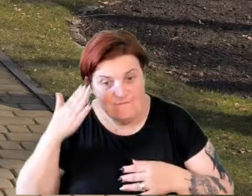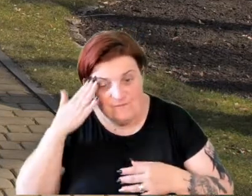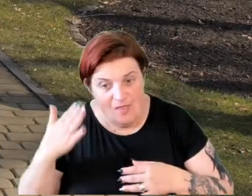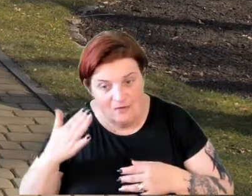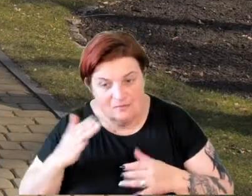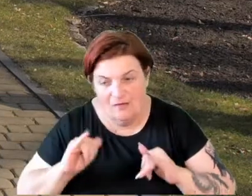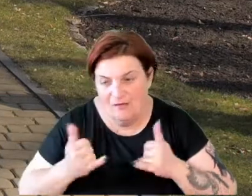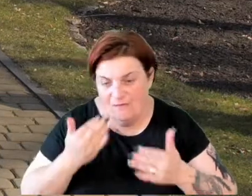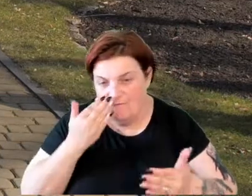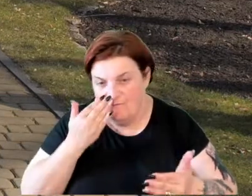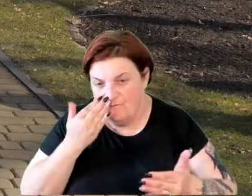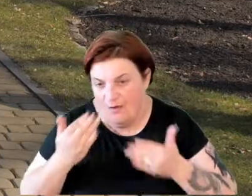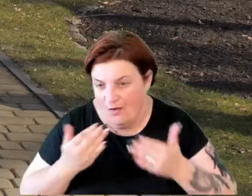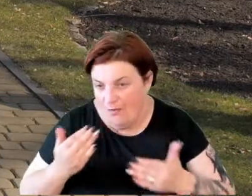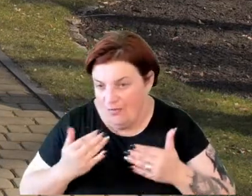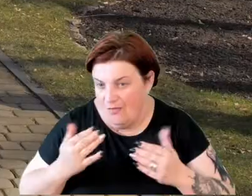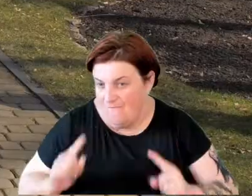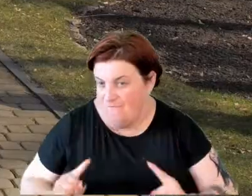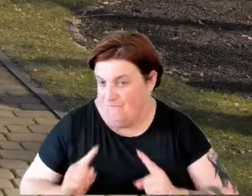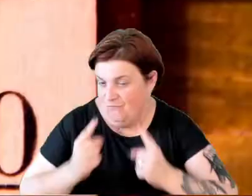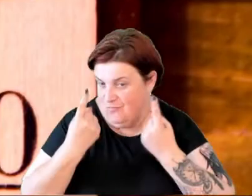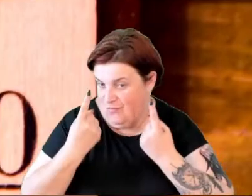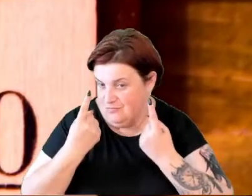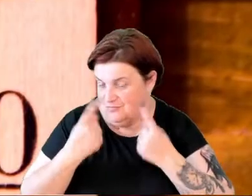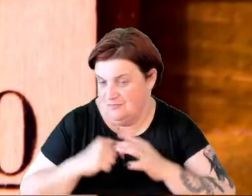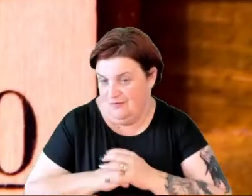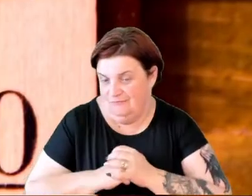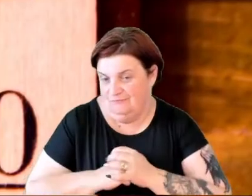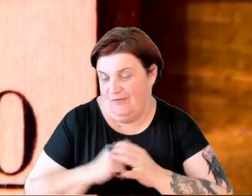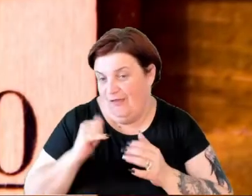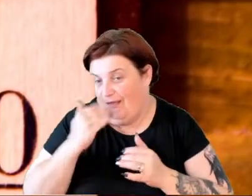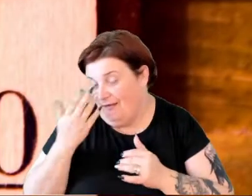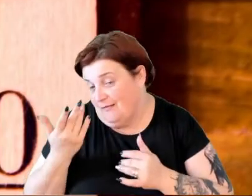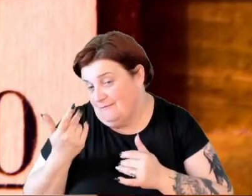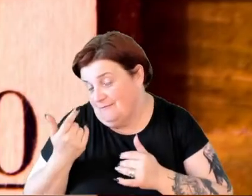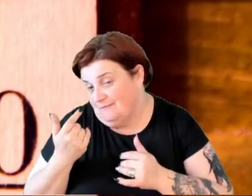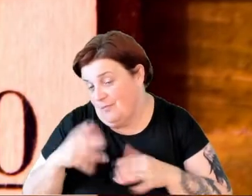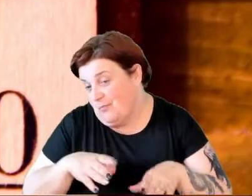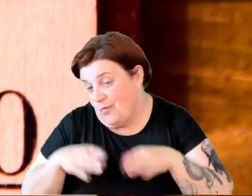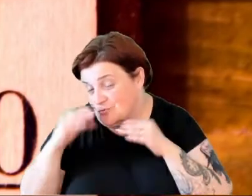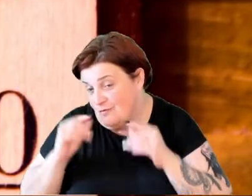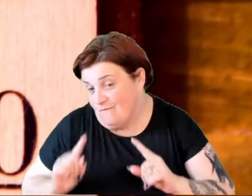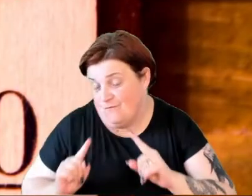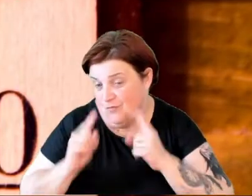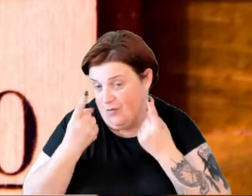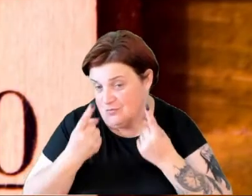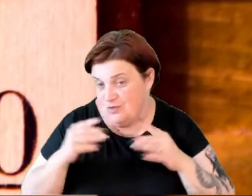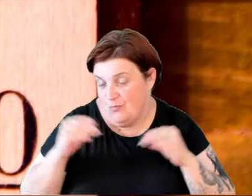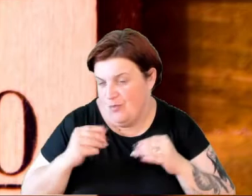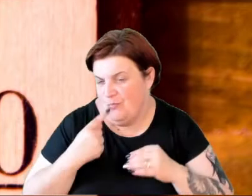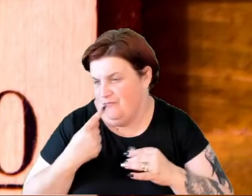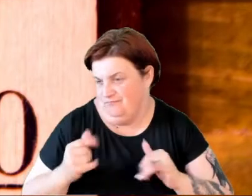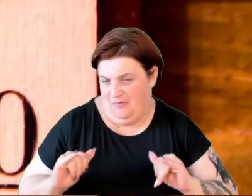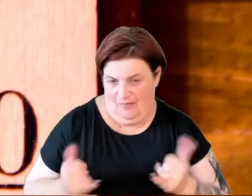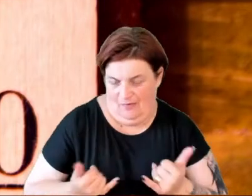oznaki tej chyba najbardziej wyczekiwanej pory roku na terenie miasta oraz w lesie. Początek wiosny możemy określić na kilka